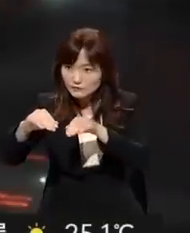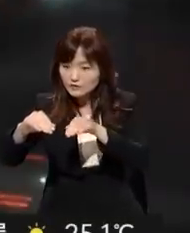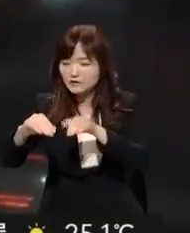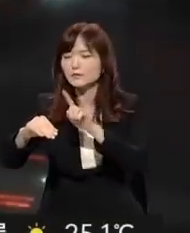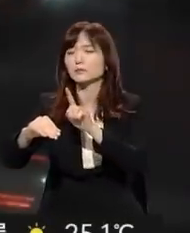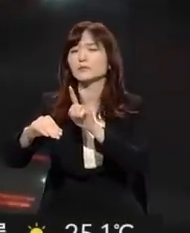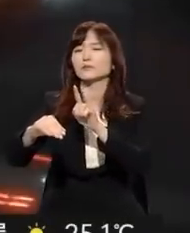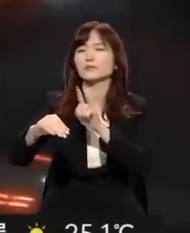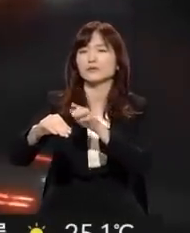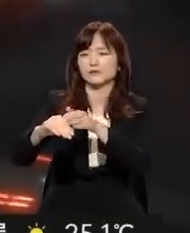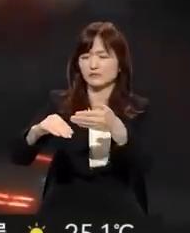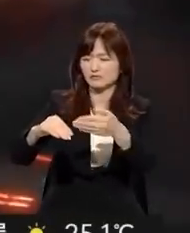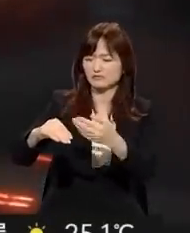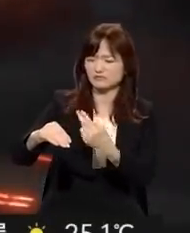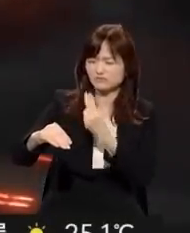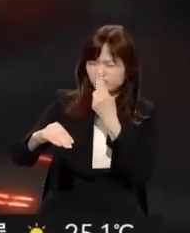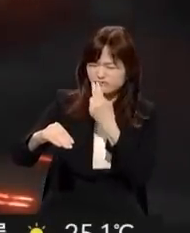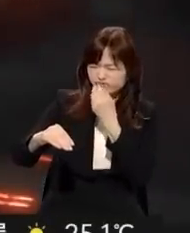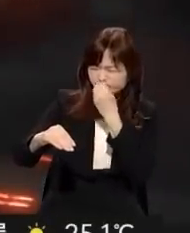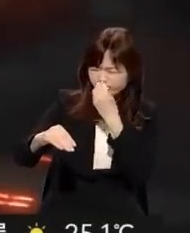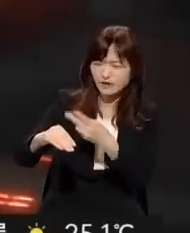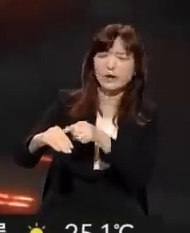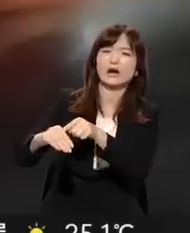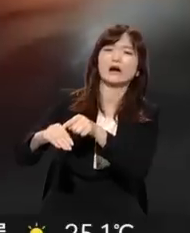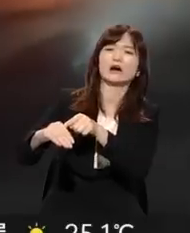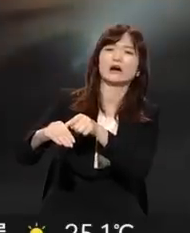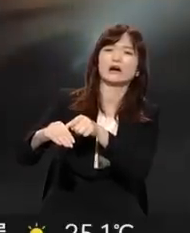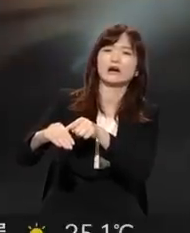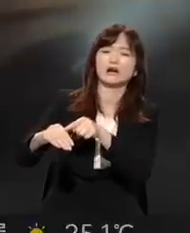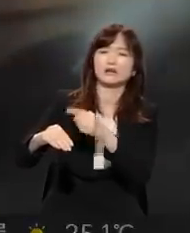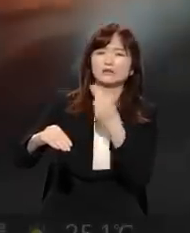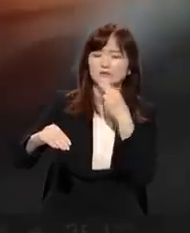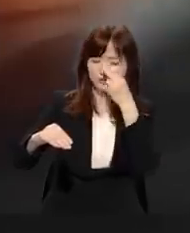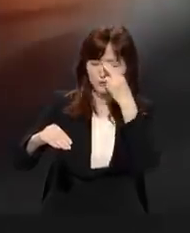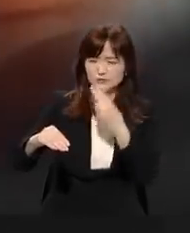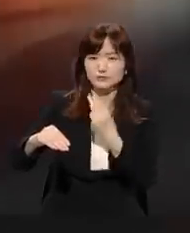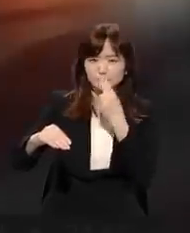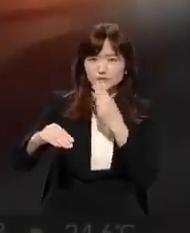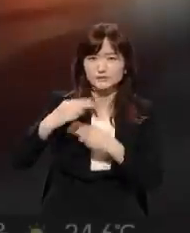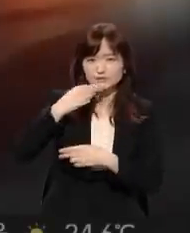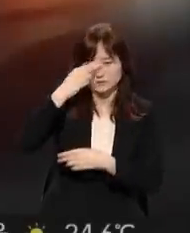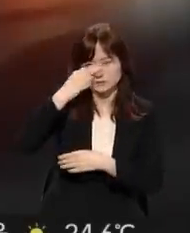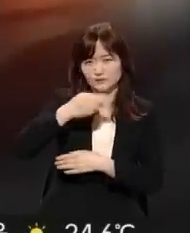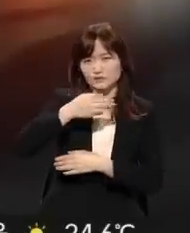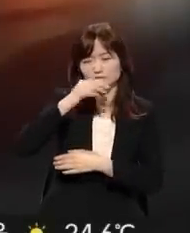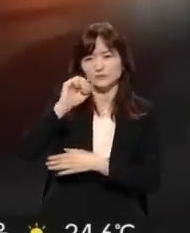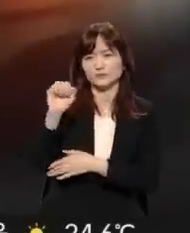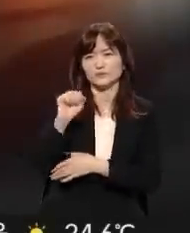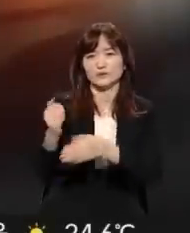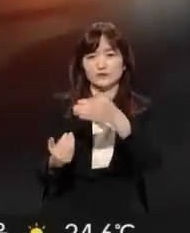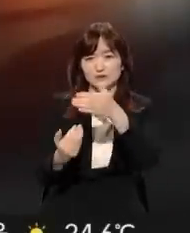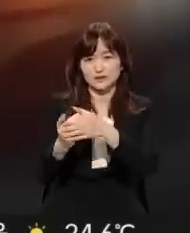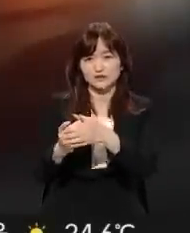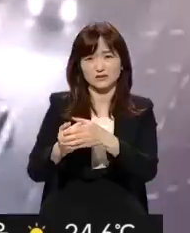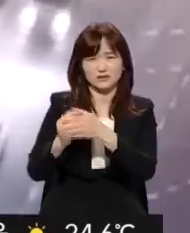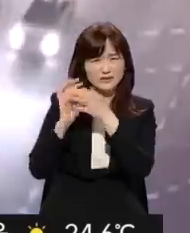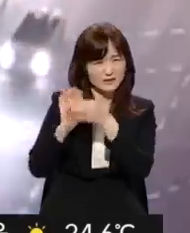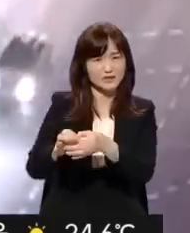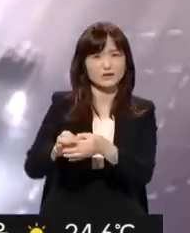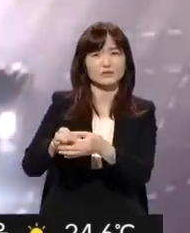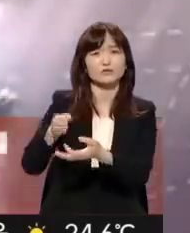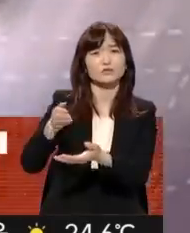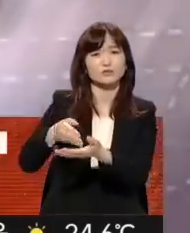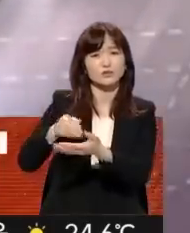역시나 아우 술 냄새. 자, 음주운전 사건 사고 저희가 백날 방송하고